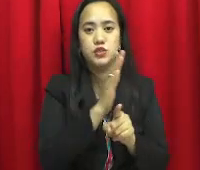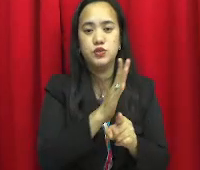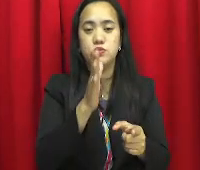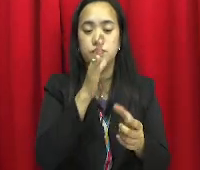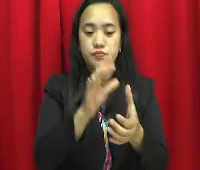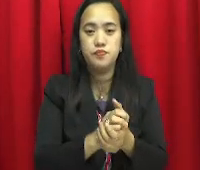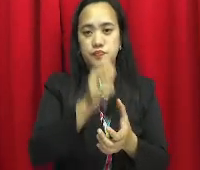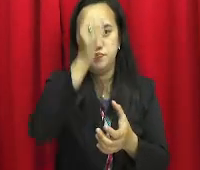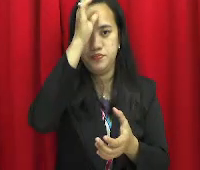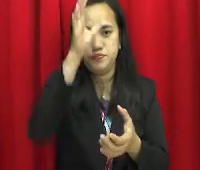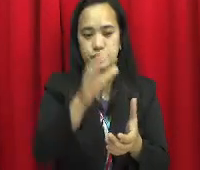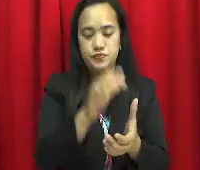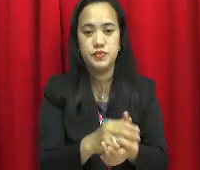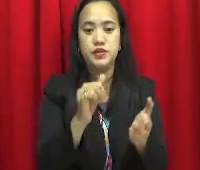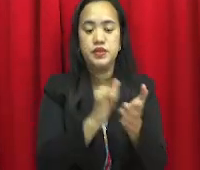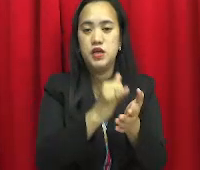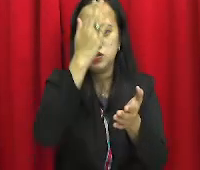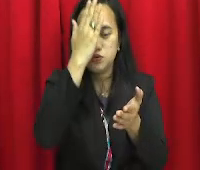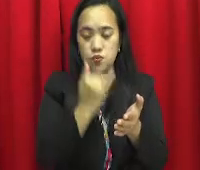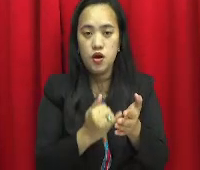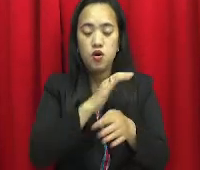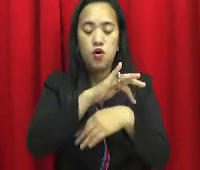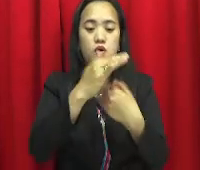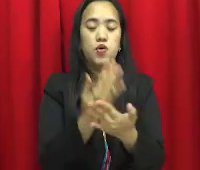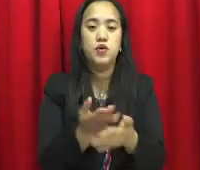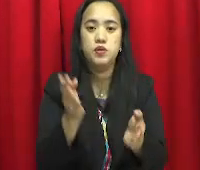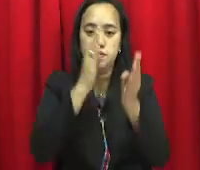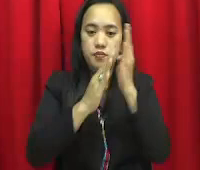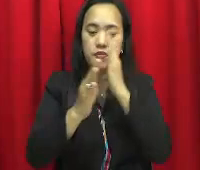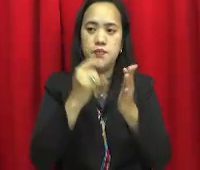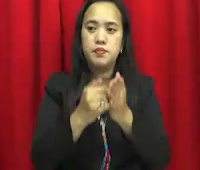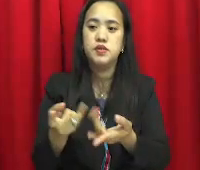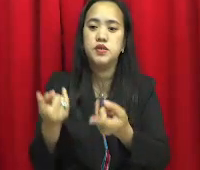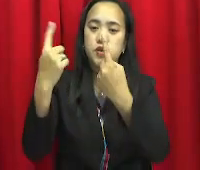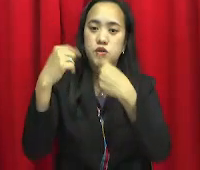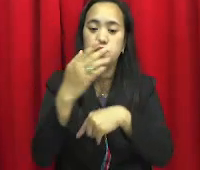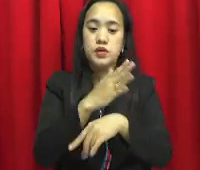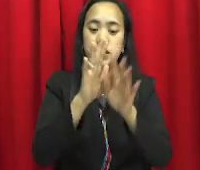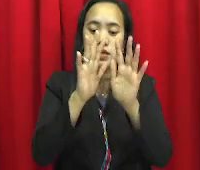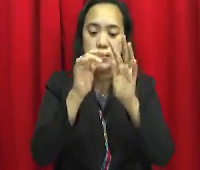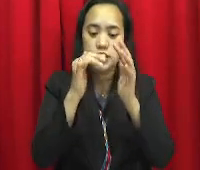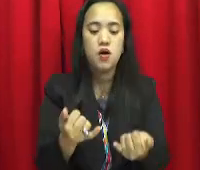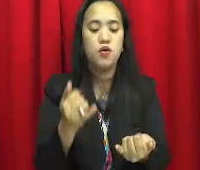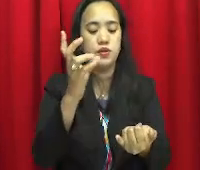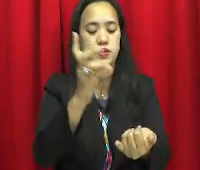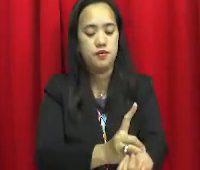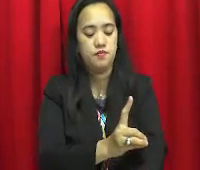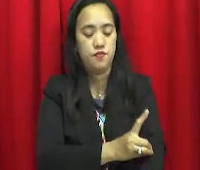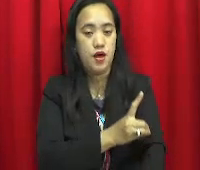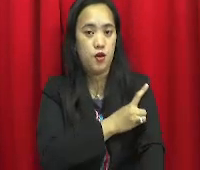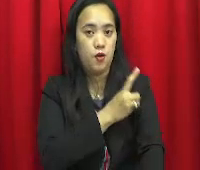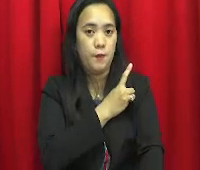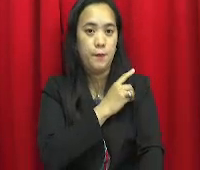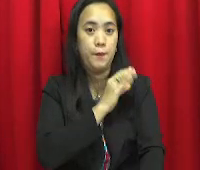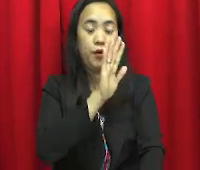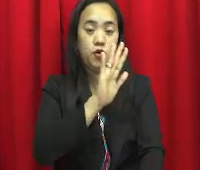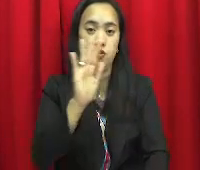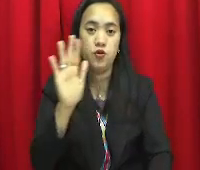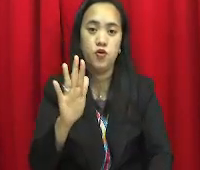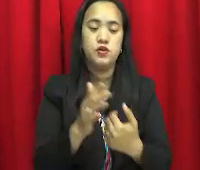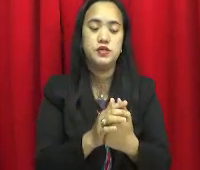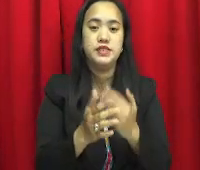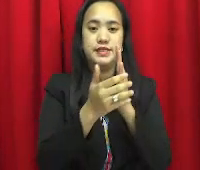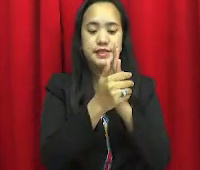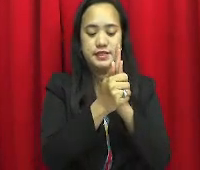mga problema, kapatid, hindi mo dapat katakutan eh. Kasi doon madidevelop eh yung